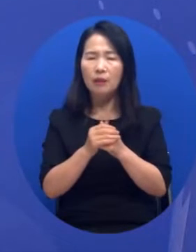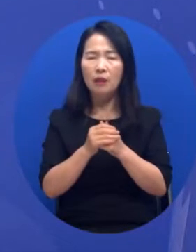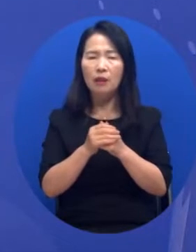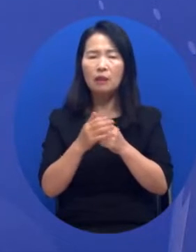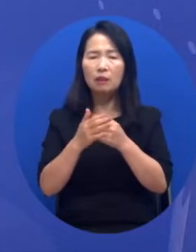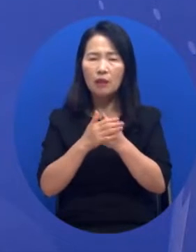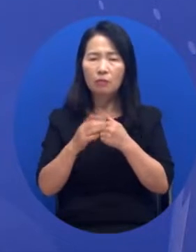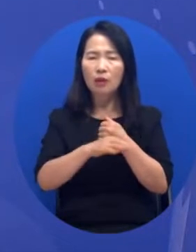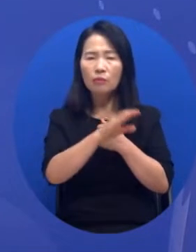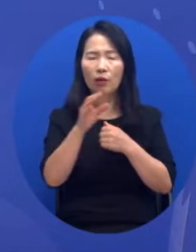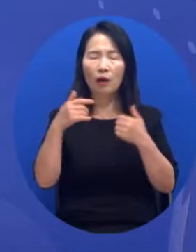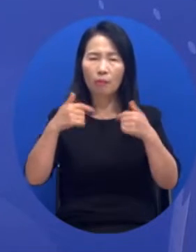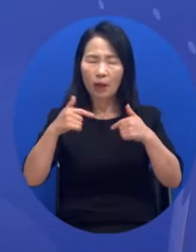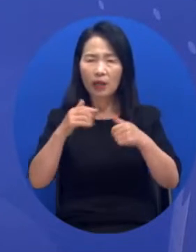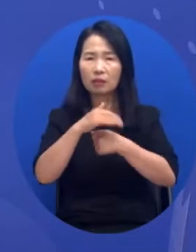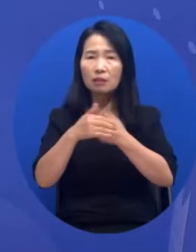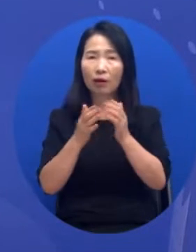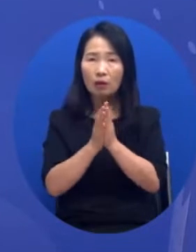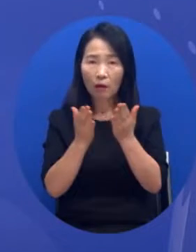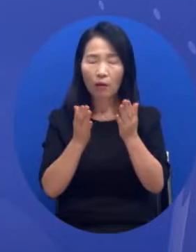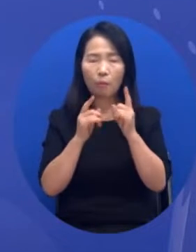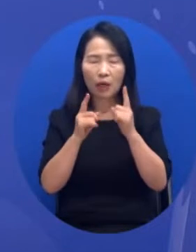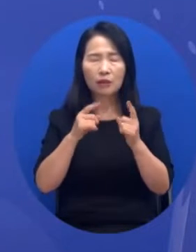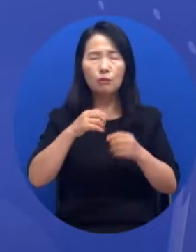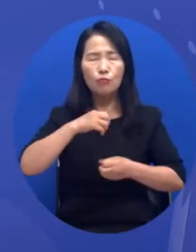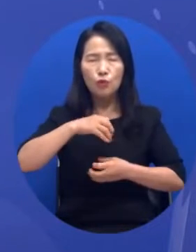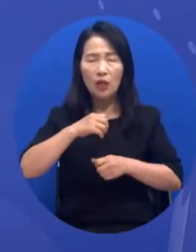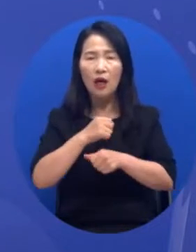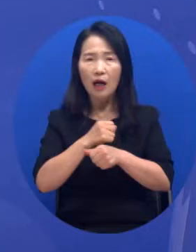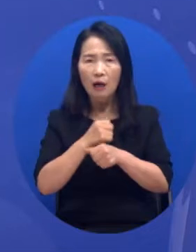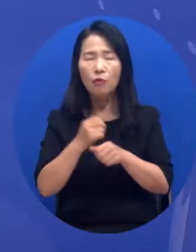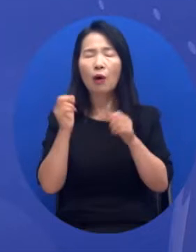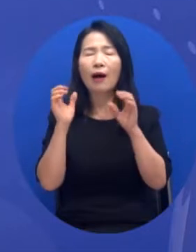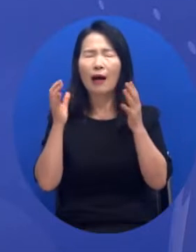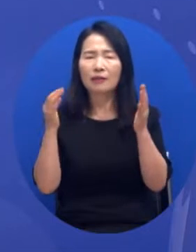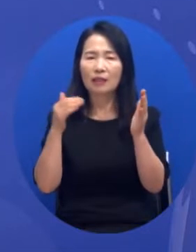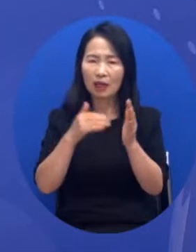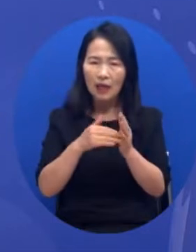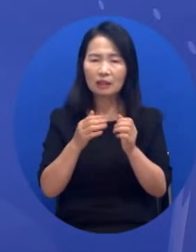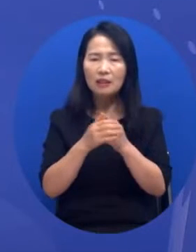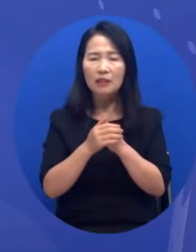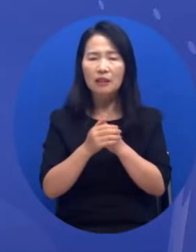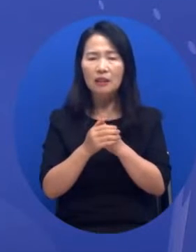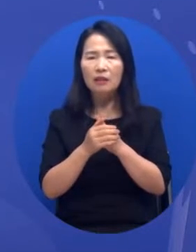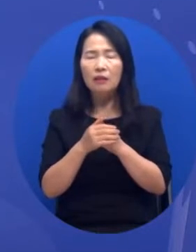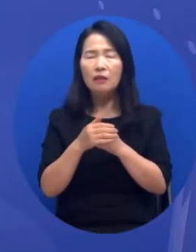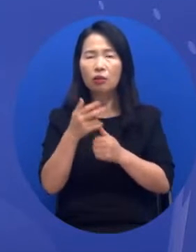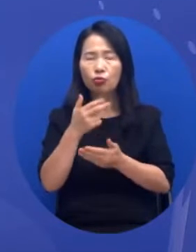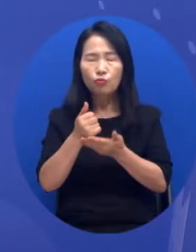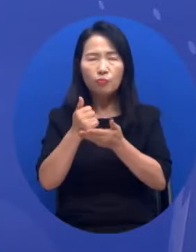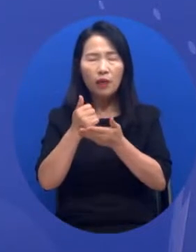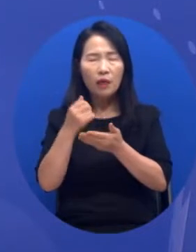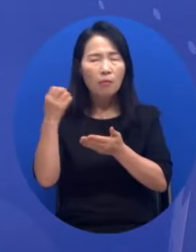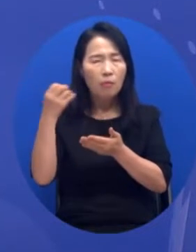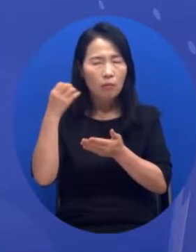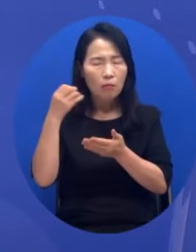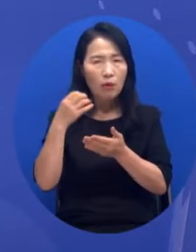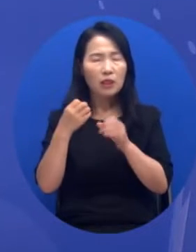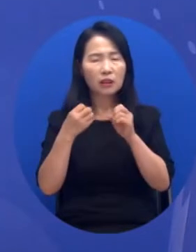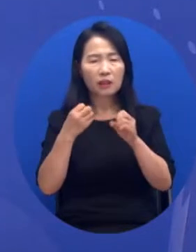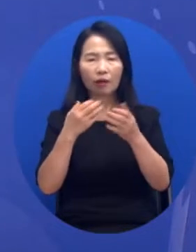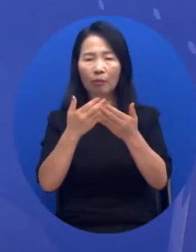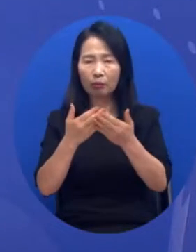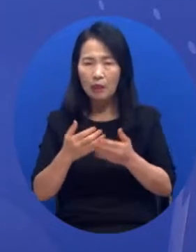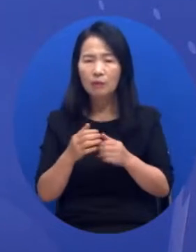저희들은 매일 성경으로 매일 말씀을 묵상하고 어린아이들까지 그러면서 주의 음성을 듣고 그렇게 인도함 받고 그리고